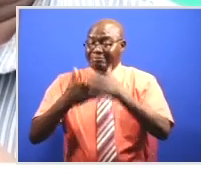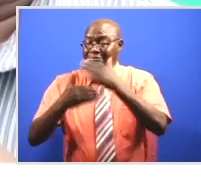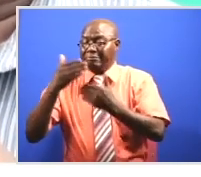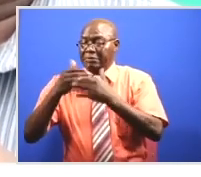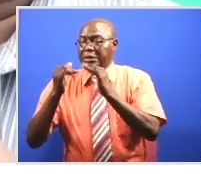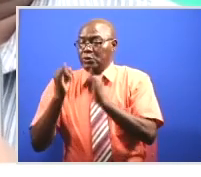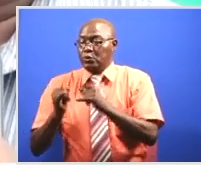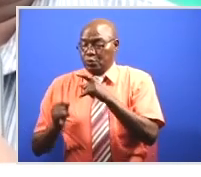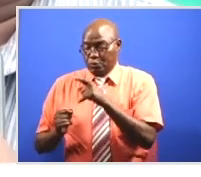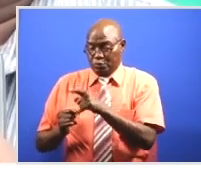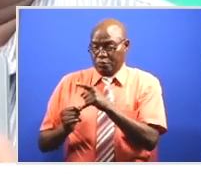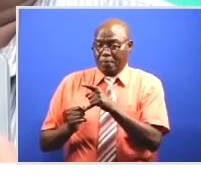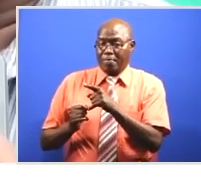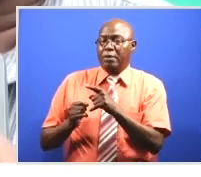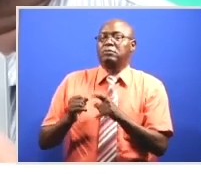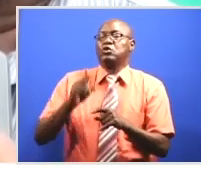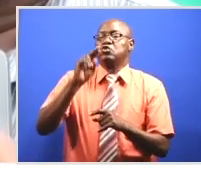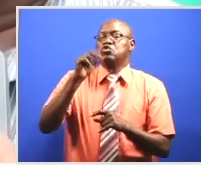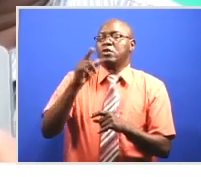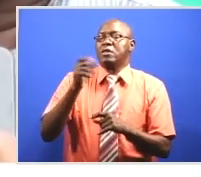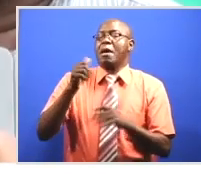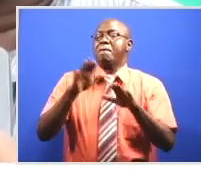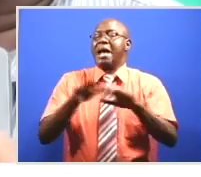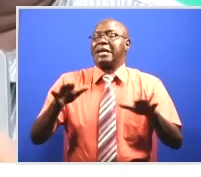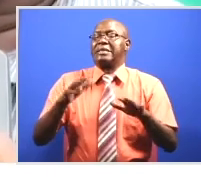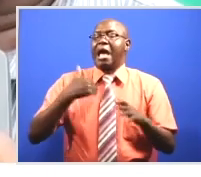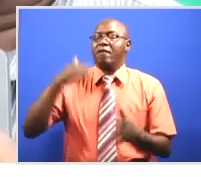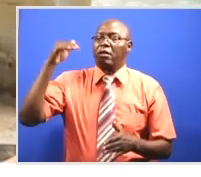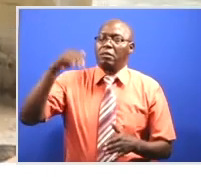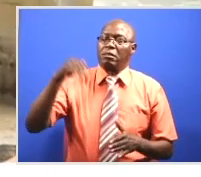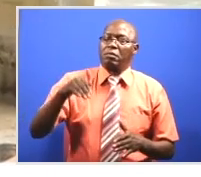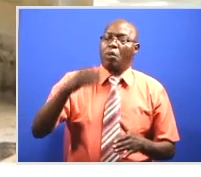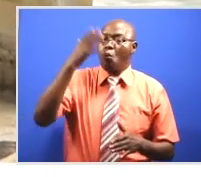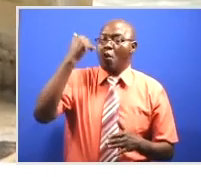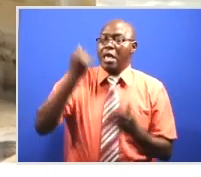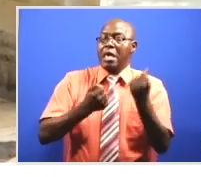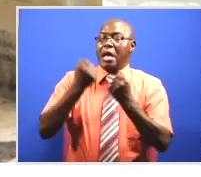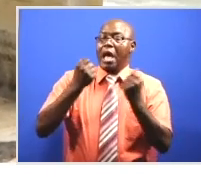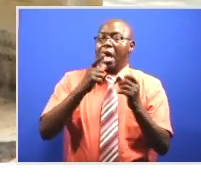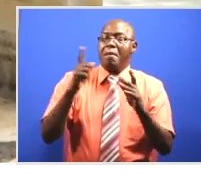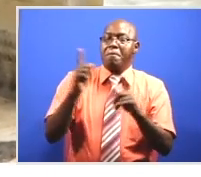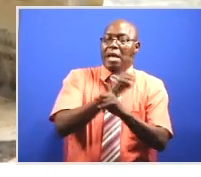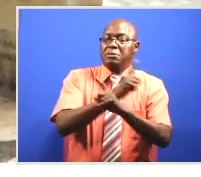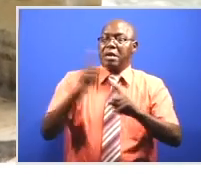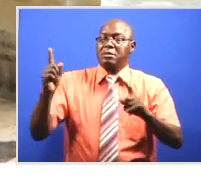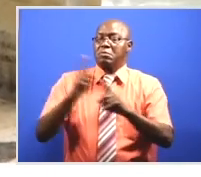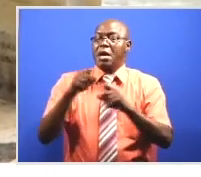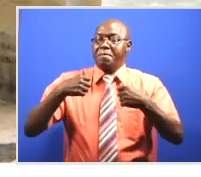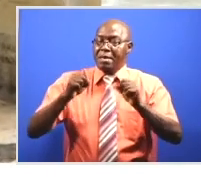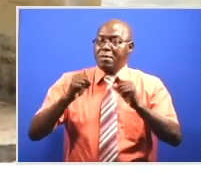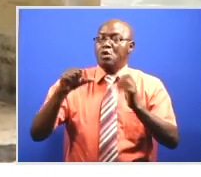tumekuwa na shida mpaka Nzoia market imeanguka. Kwa sababu magari hazipiti, pikipiki zinakuwa na